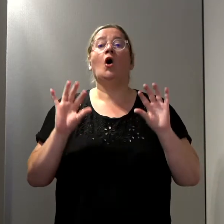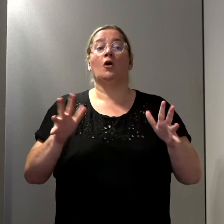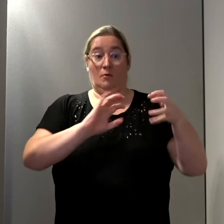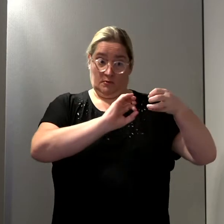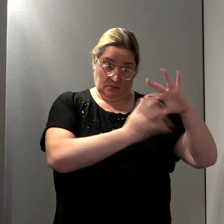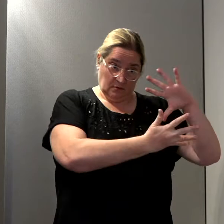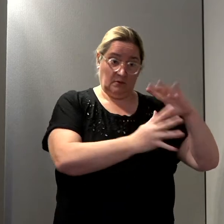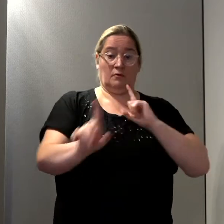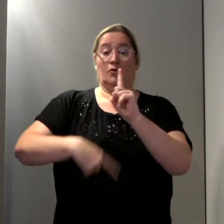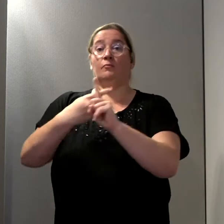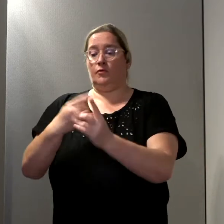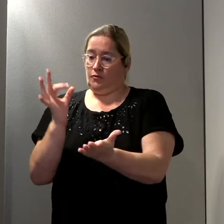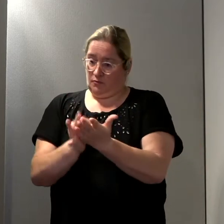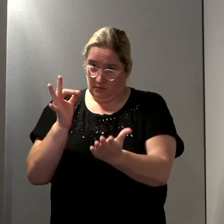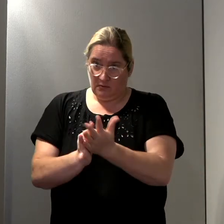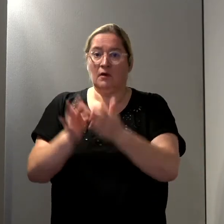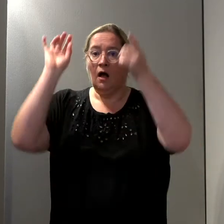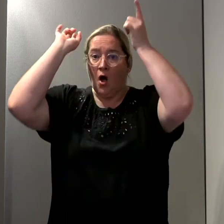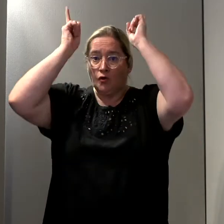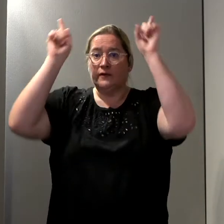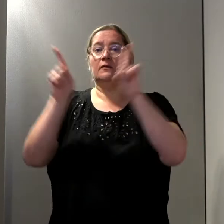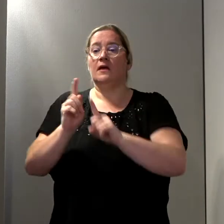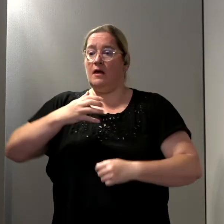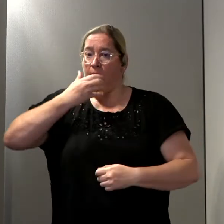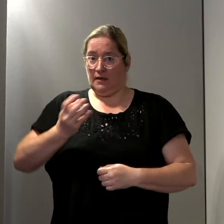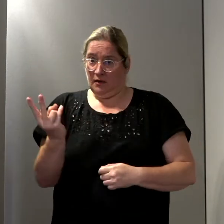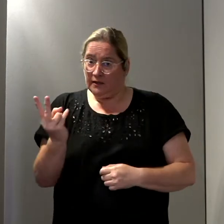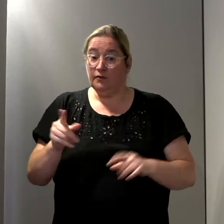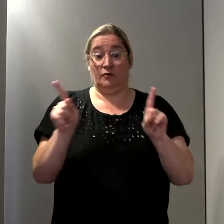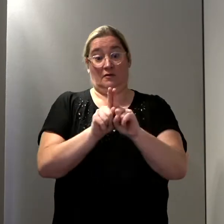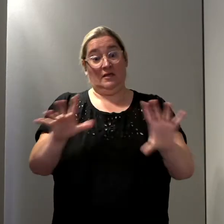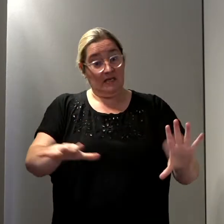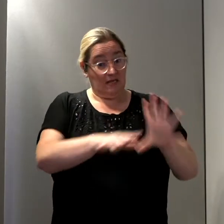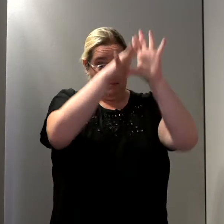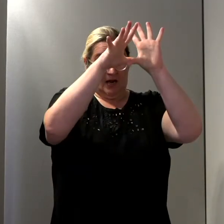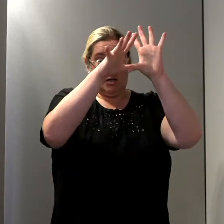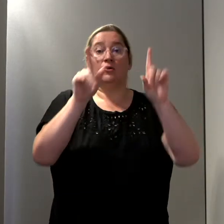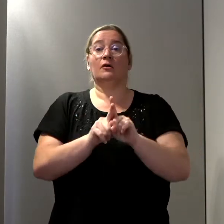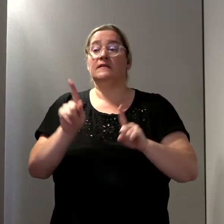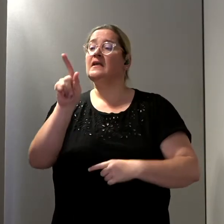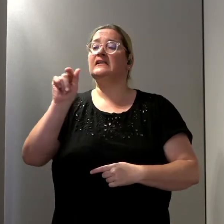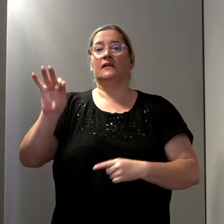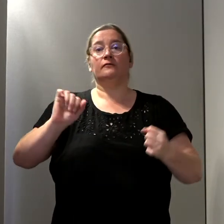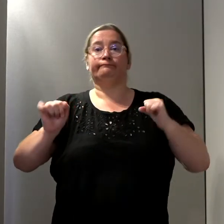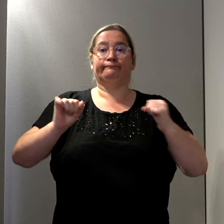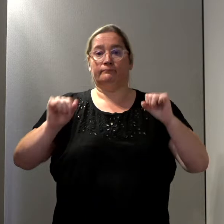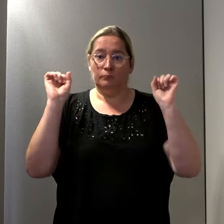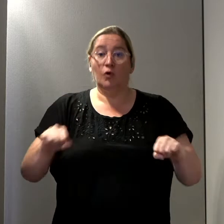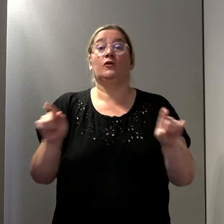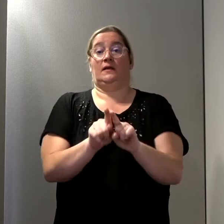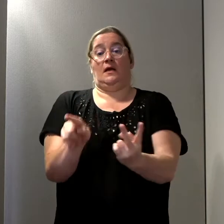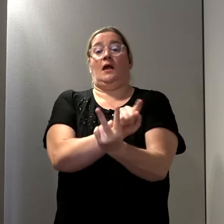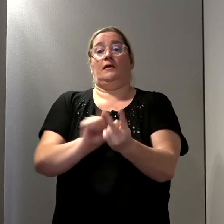web et l'application iOS et Android. Et c'est possible pour les images et les GIFs. Donc, et